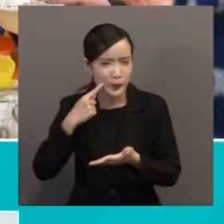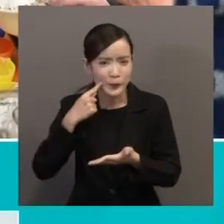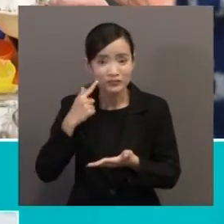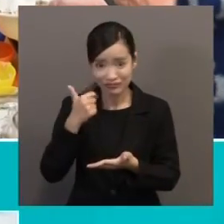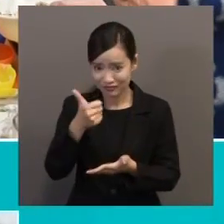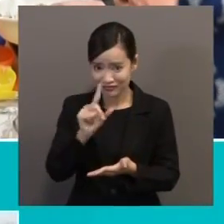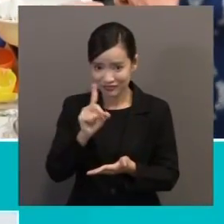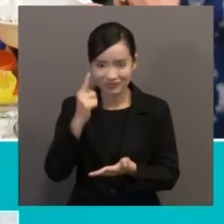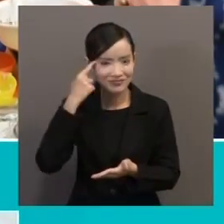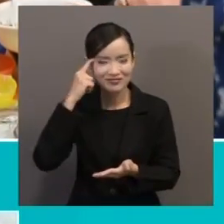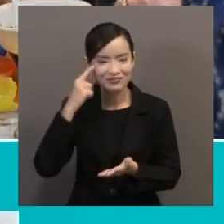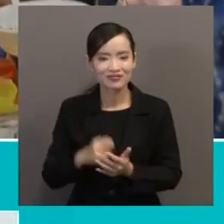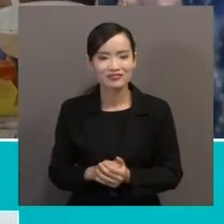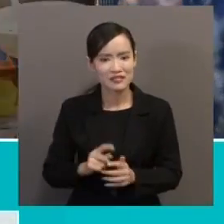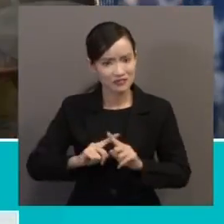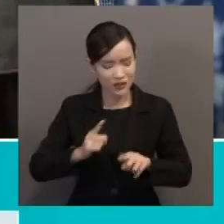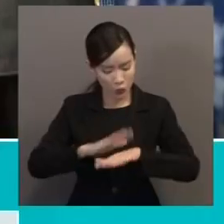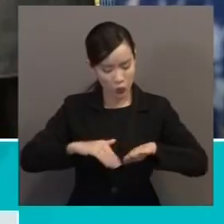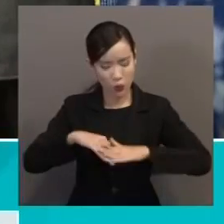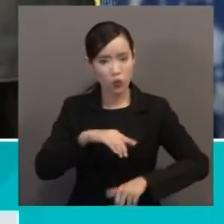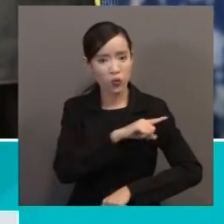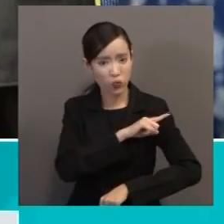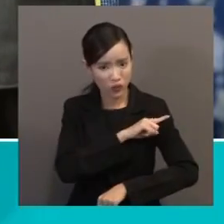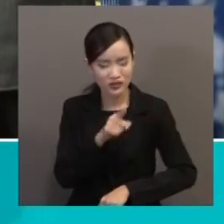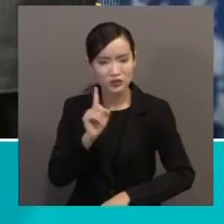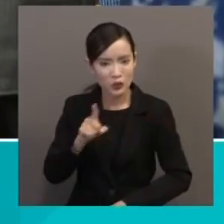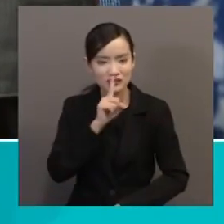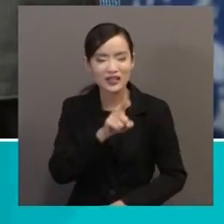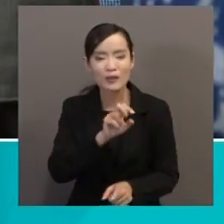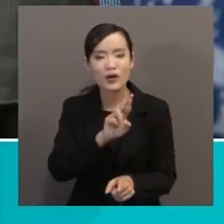นี่อร่อยสักแค่ไหน ค่ะแต่ลงมือทำเองเลยนะต้องไปถามกับทางรัฐมนตรีแล้วก็ผู้ประกอบการแล้วล่ะค่ะ